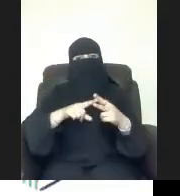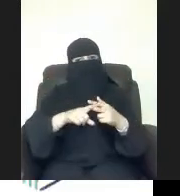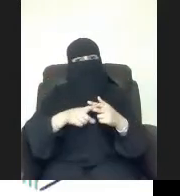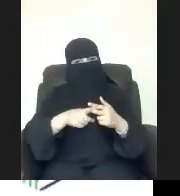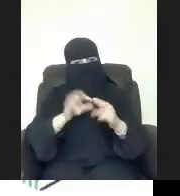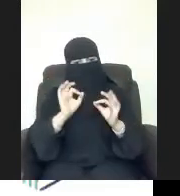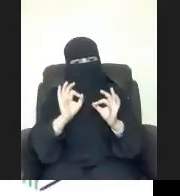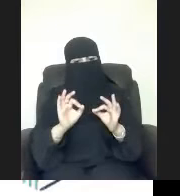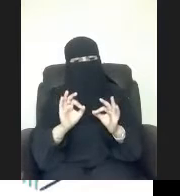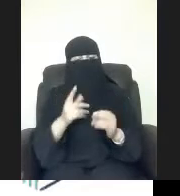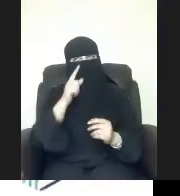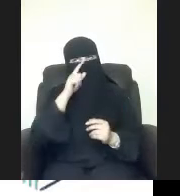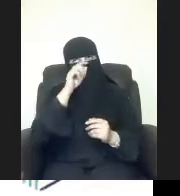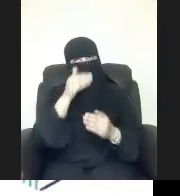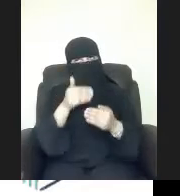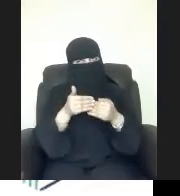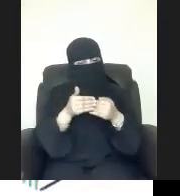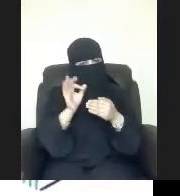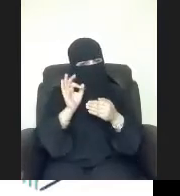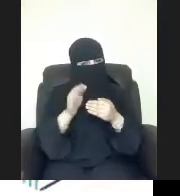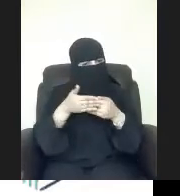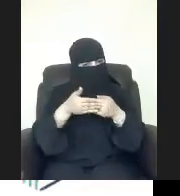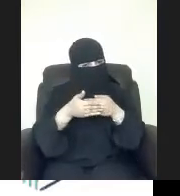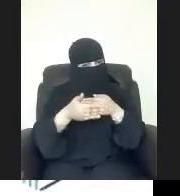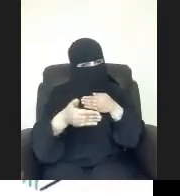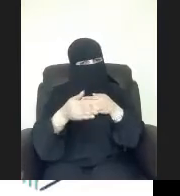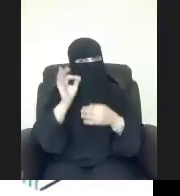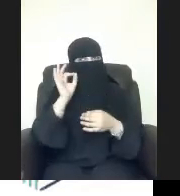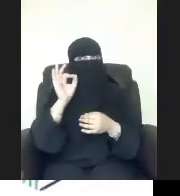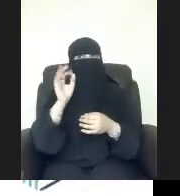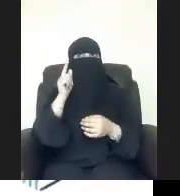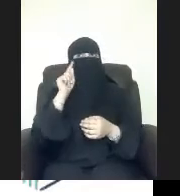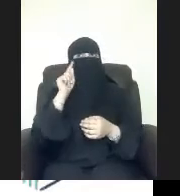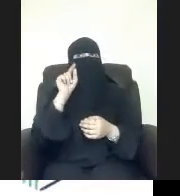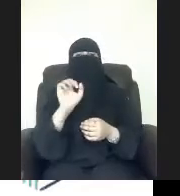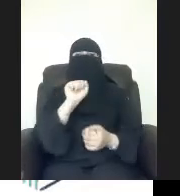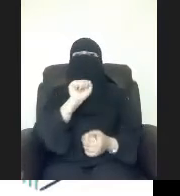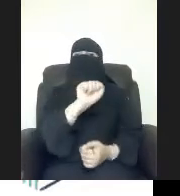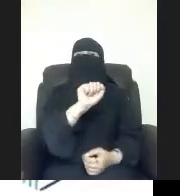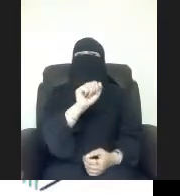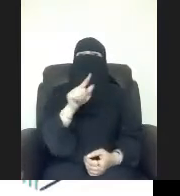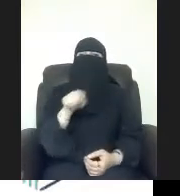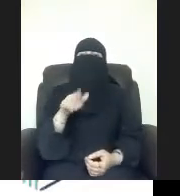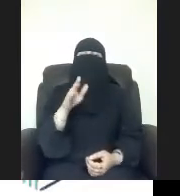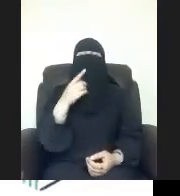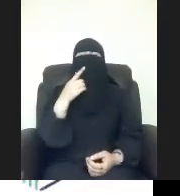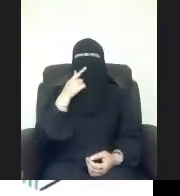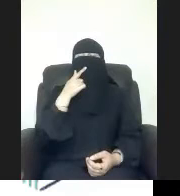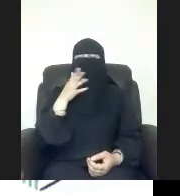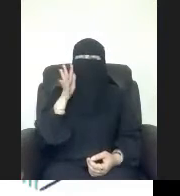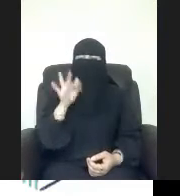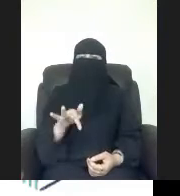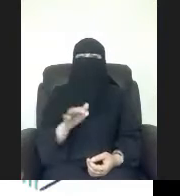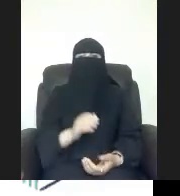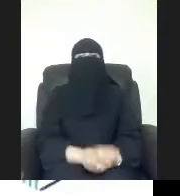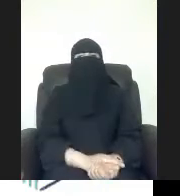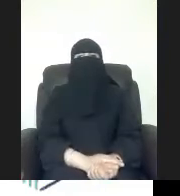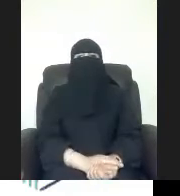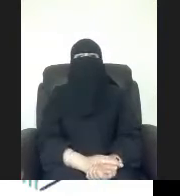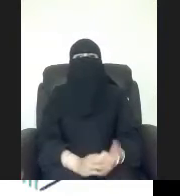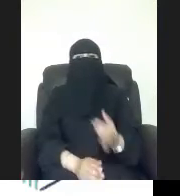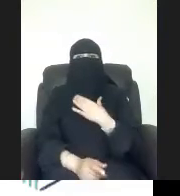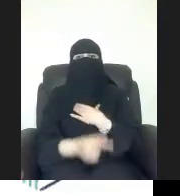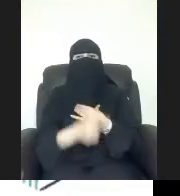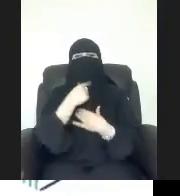ذات بعد يمس هذا الجيل. حفظكم الله. يعطيكم العافية دكتور، صوتك سمع.